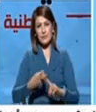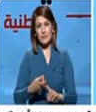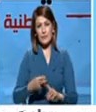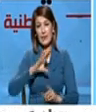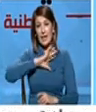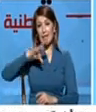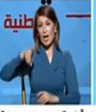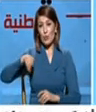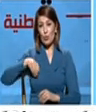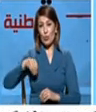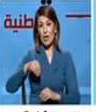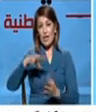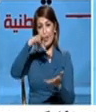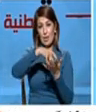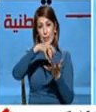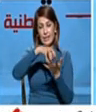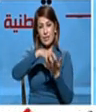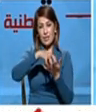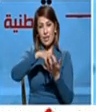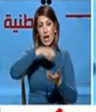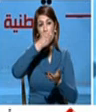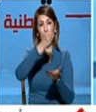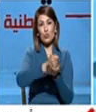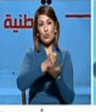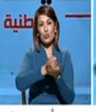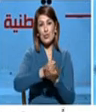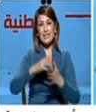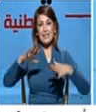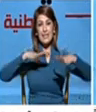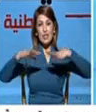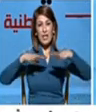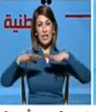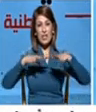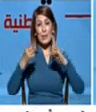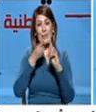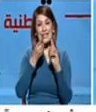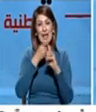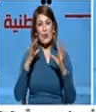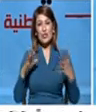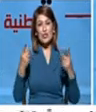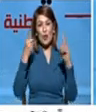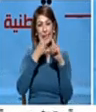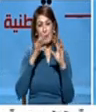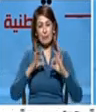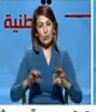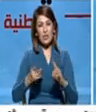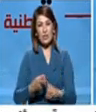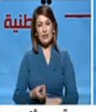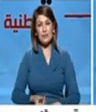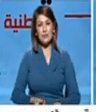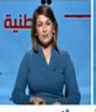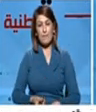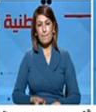البليده التونسي اللي اه اجراءات استثنائيه الفائده ال اه